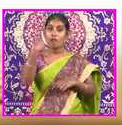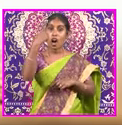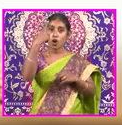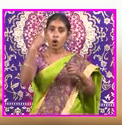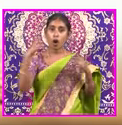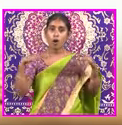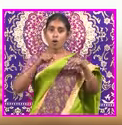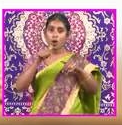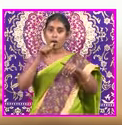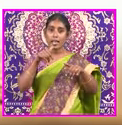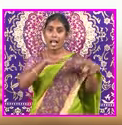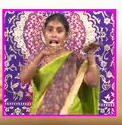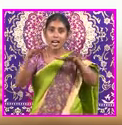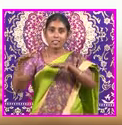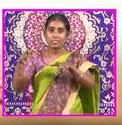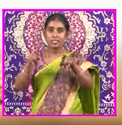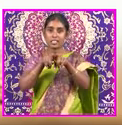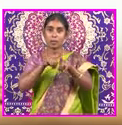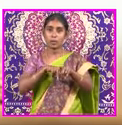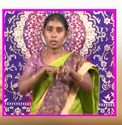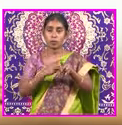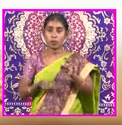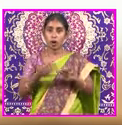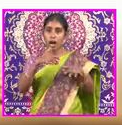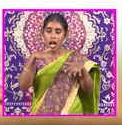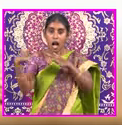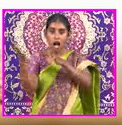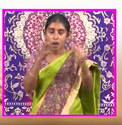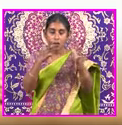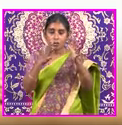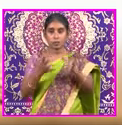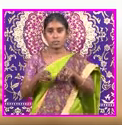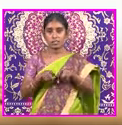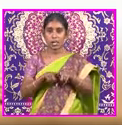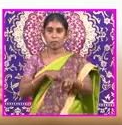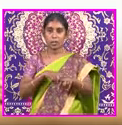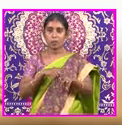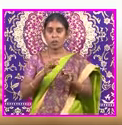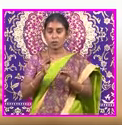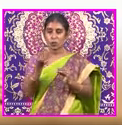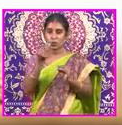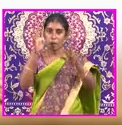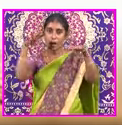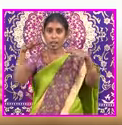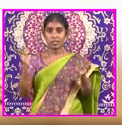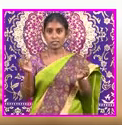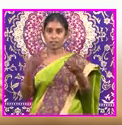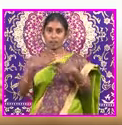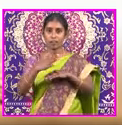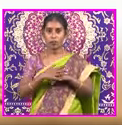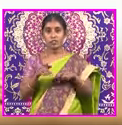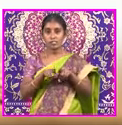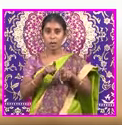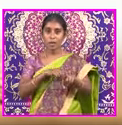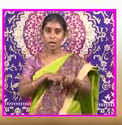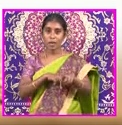காற்றழுத்த தாழ்வு மண்டலமானது புயலாக வலுப்பெற்று சில நேரங்களில் கனமழையை கொடுக்கக்கூடும். அந்த நேரத்திலே பள்ளி